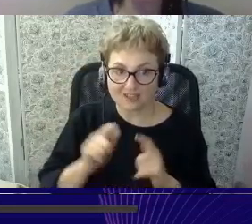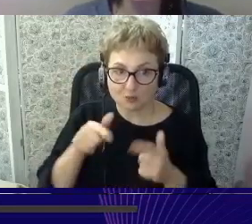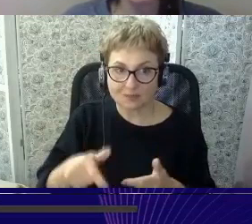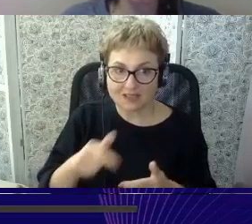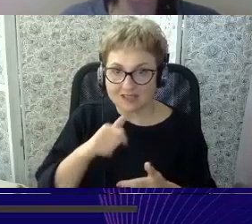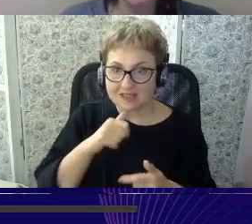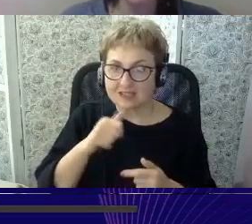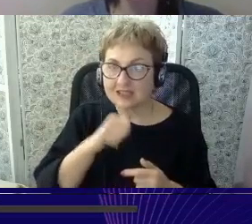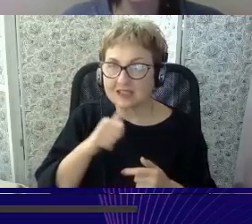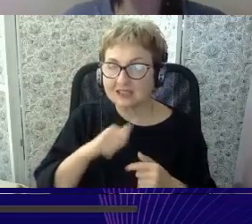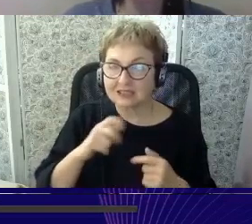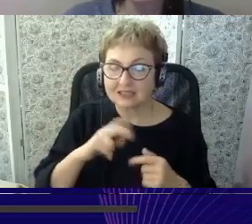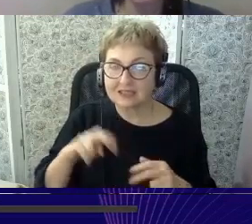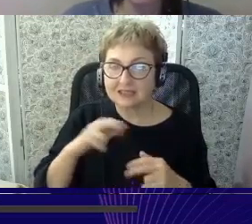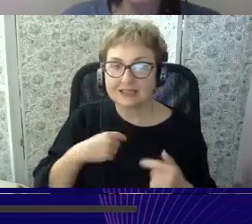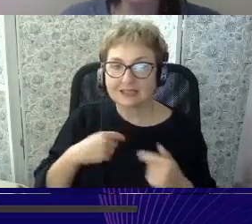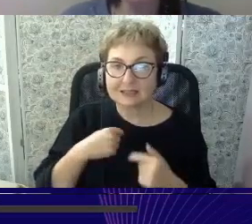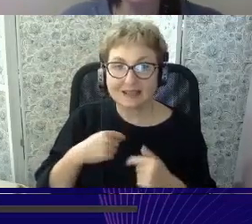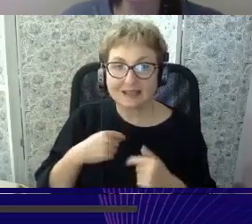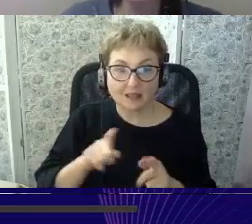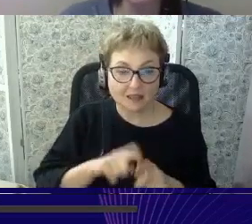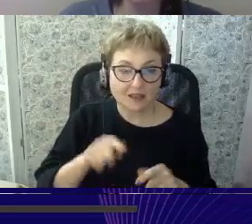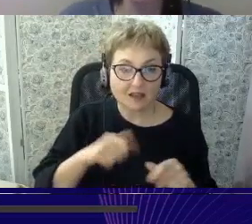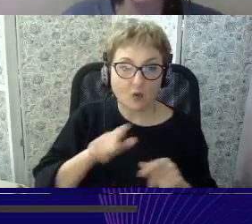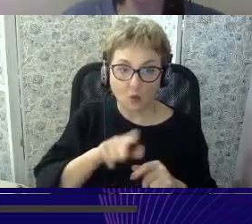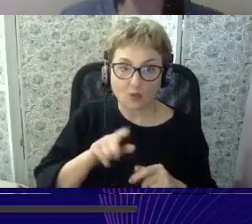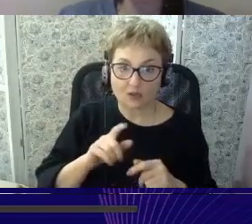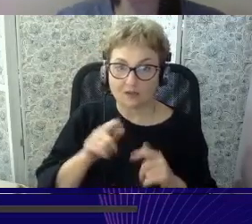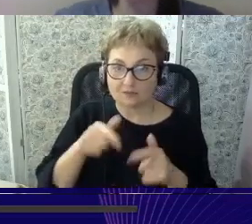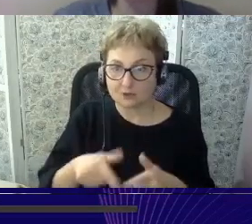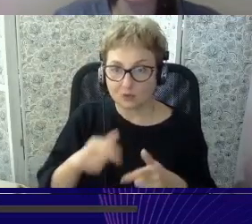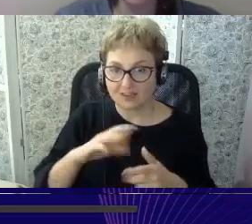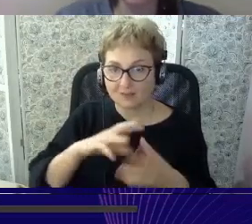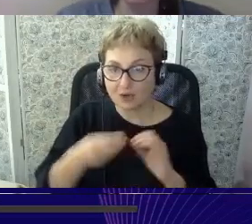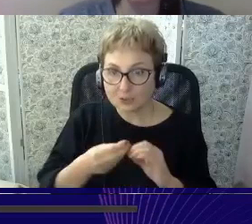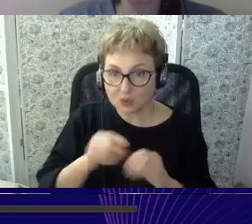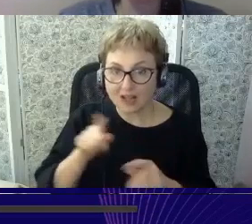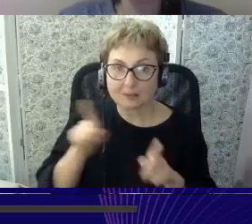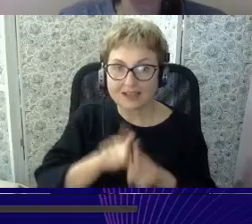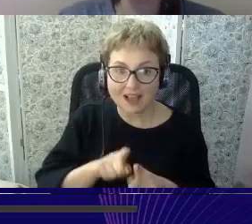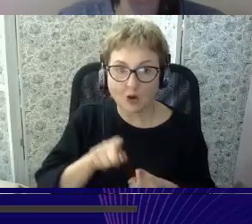вступительных испытаний. И, соответственно, он поступает по результатам именно такого